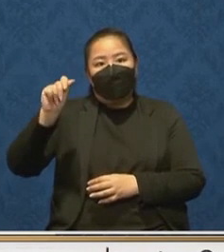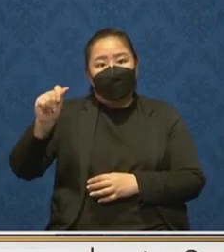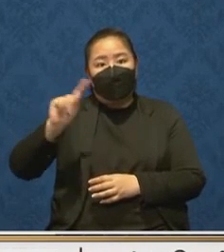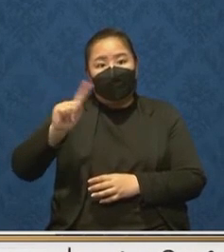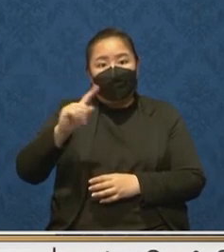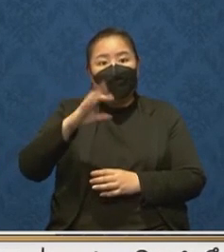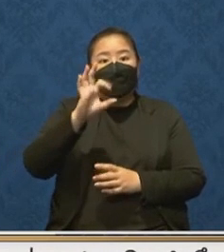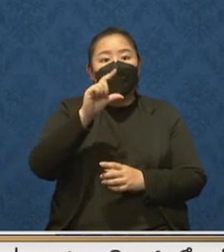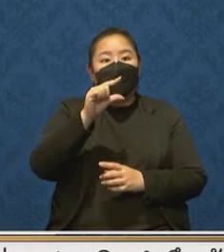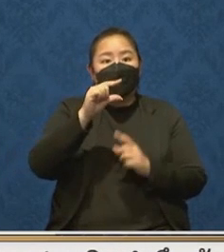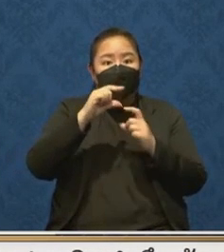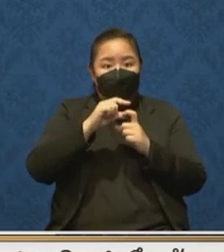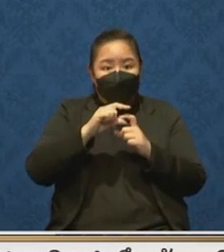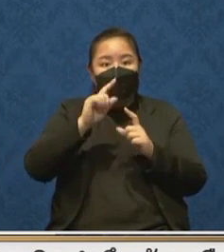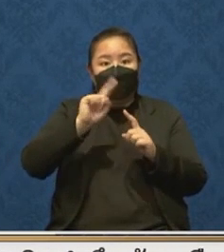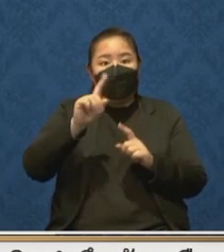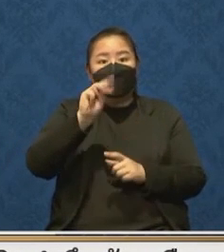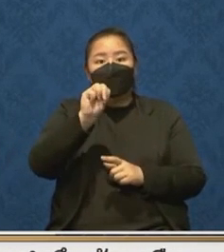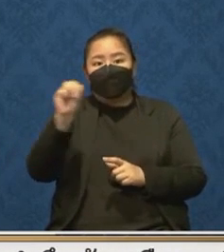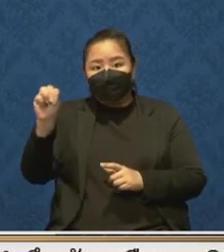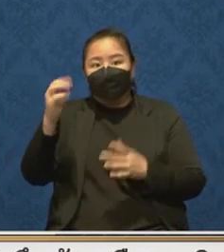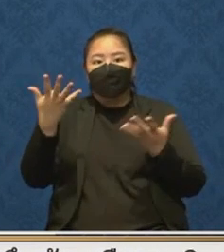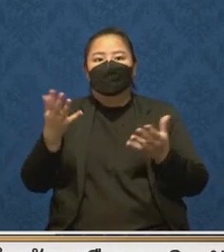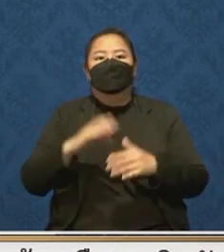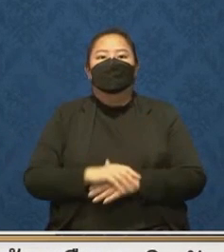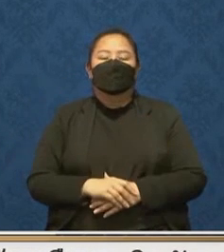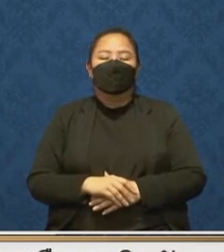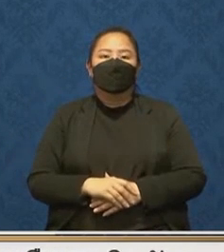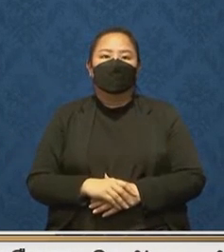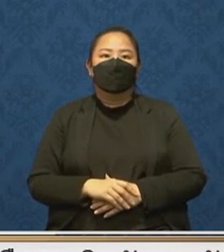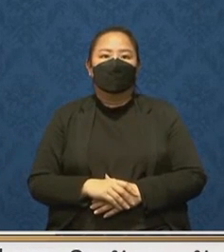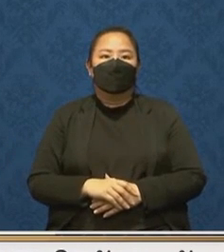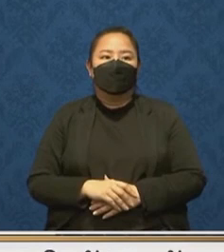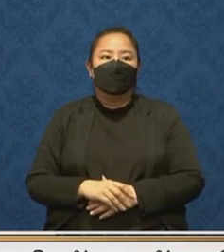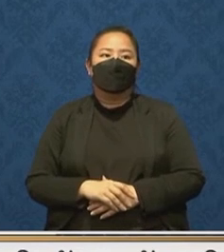Monennaไม่ได้ฉีดพวกที่เราใช้กัอยู่